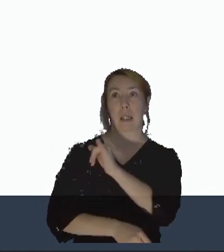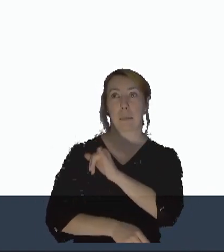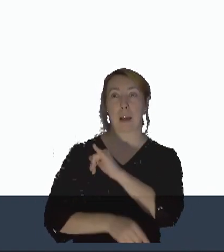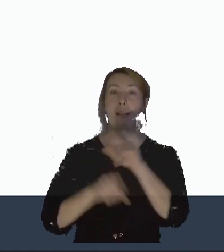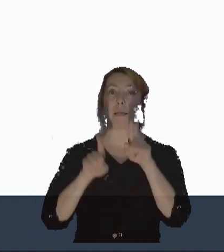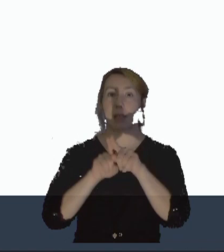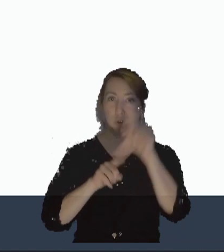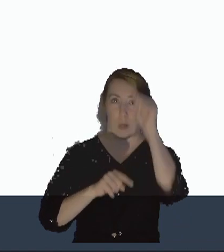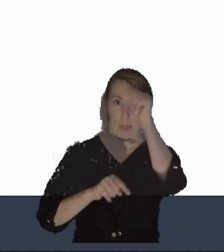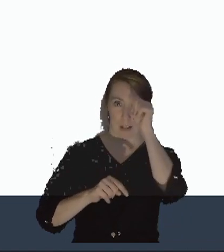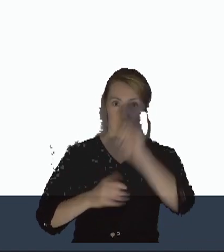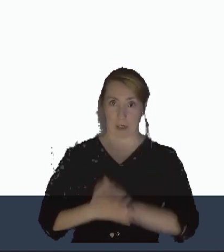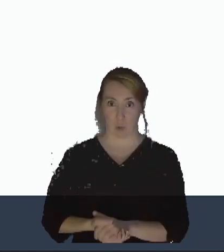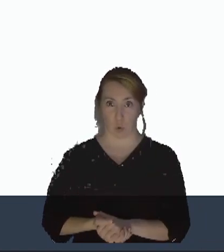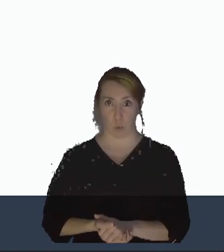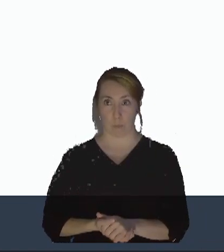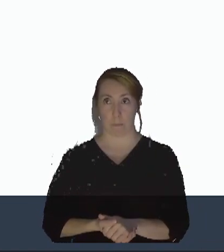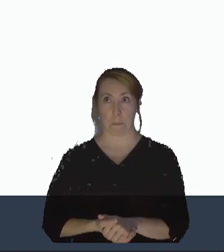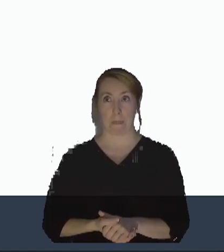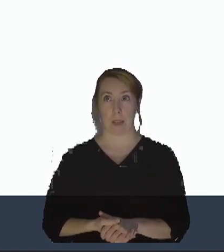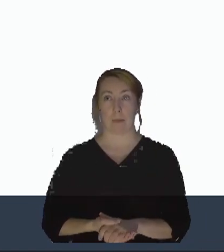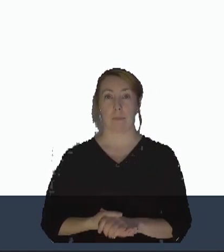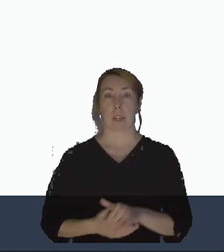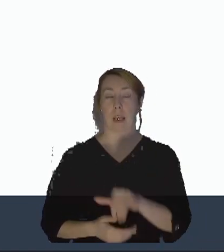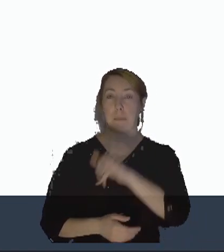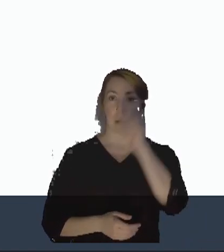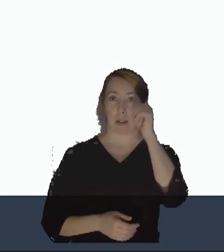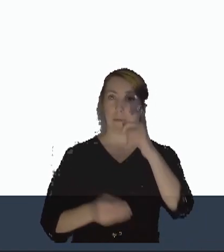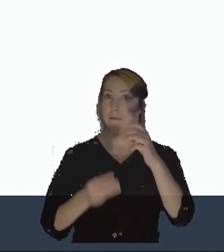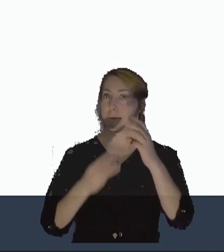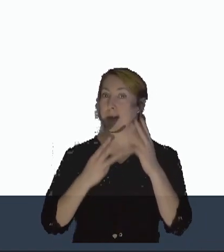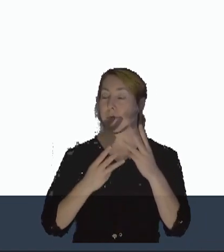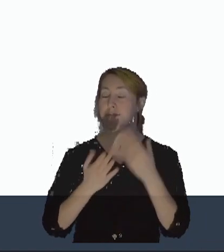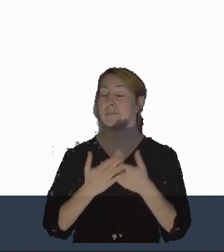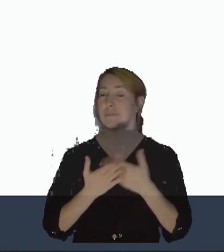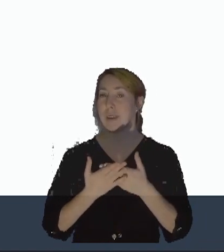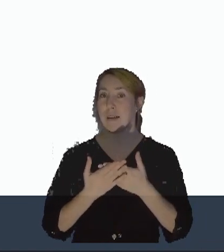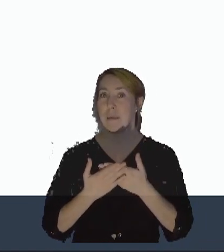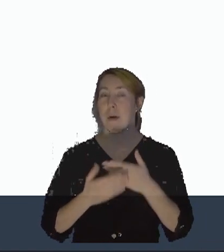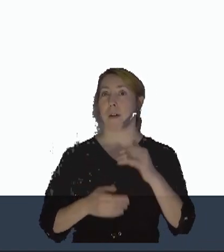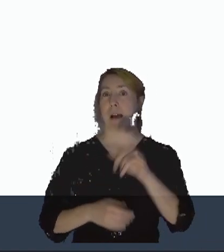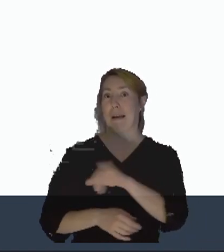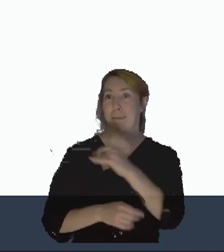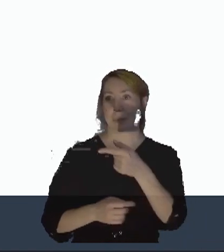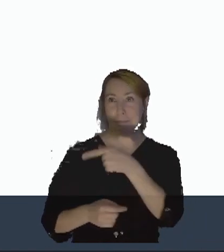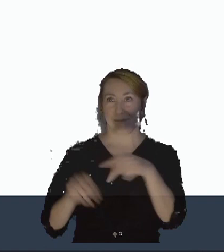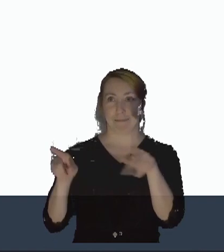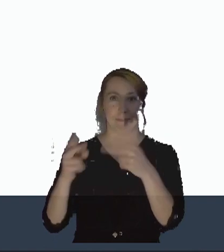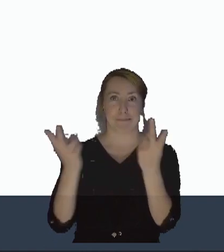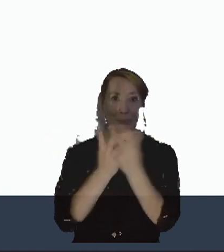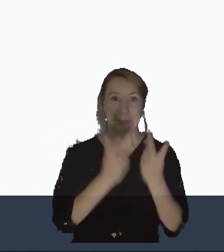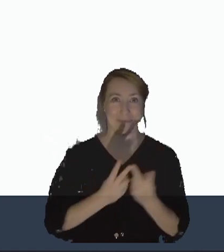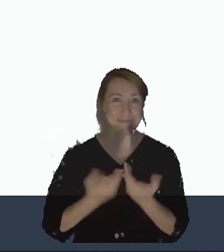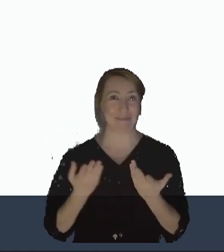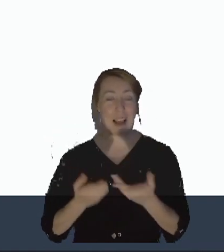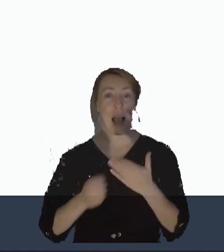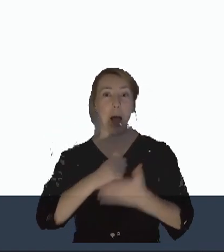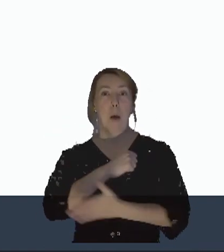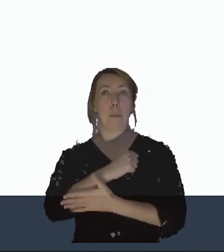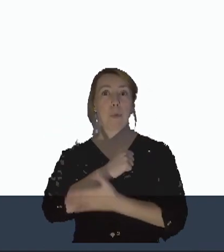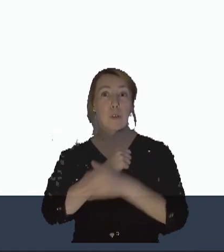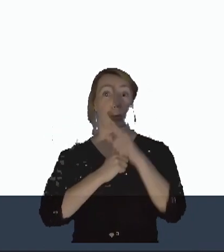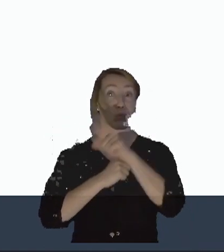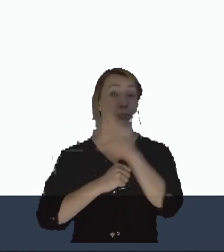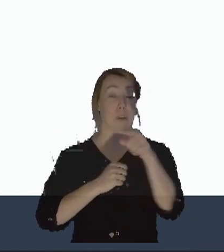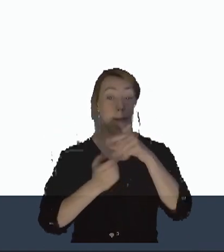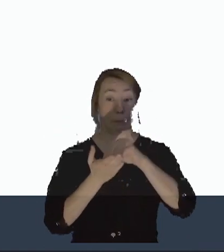także nazwisko. Imię i nazwisko jest ważne, ponieważ imiona czasami mamy takie same, a na podstawie tego, co Państwo